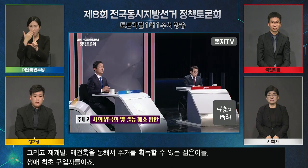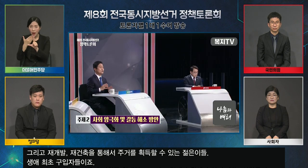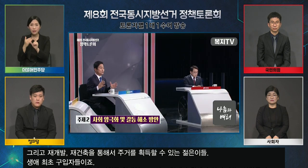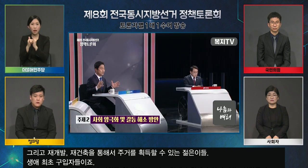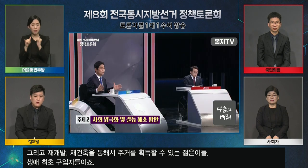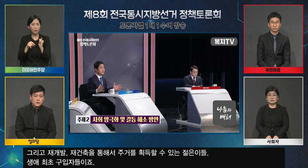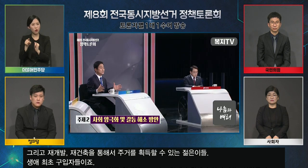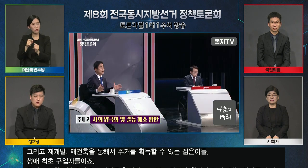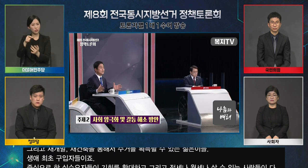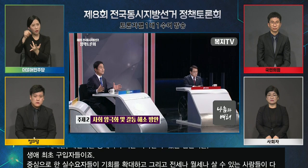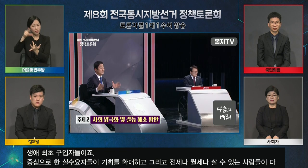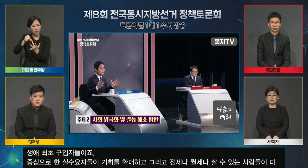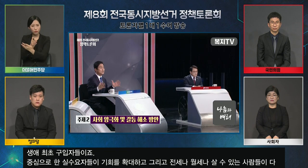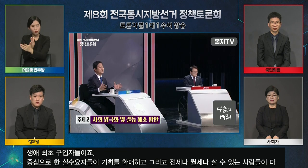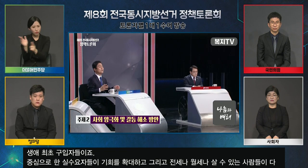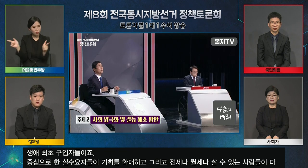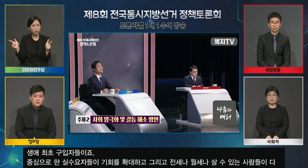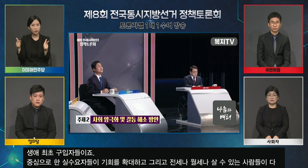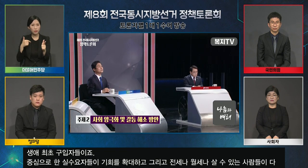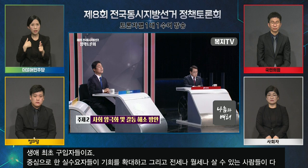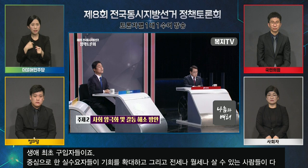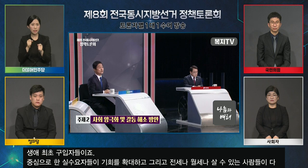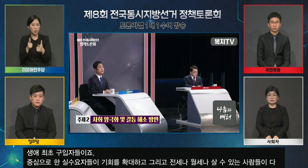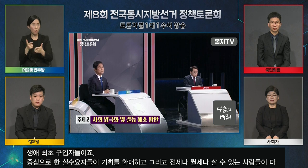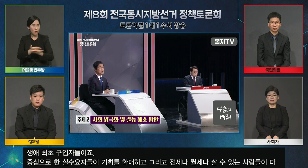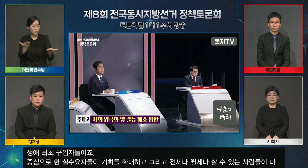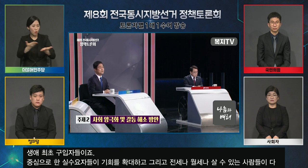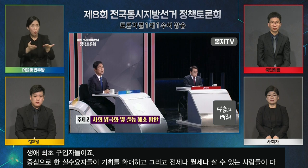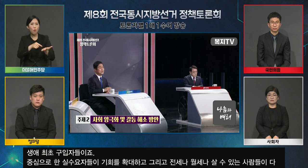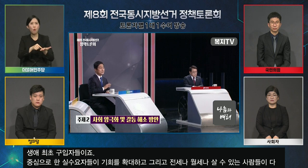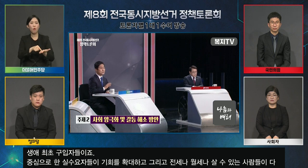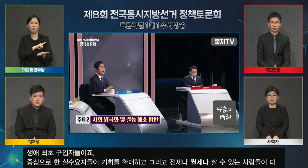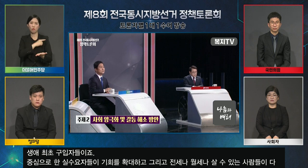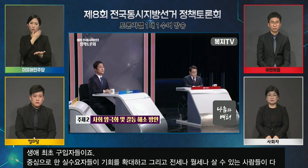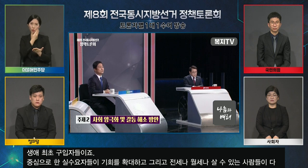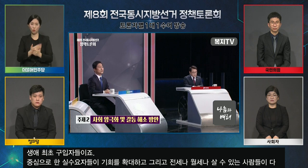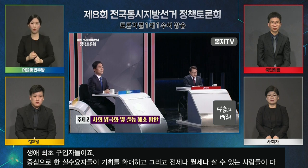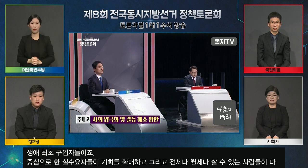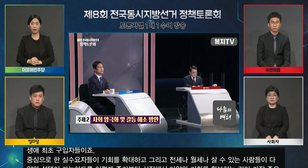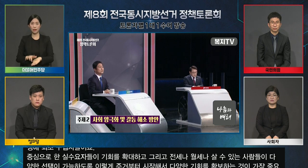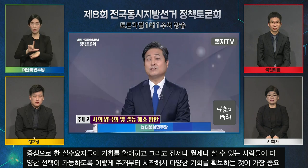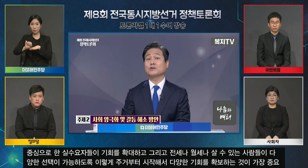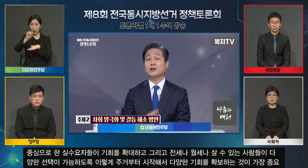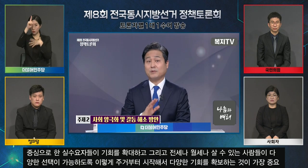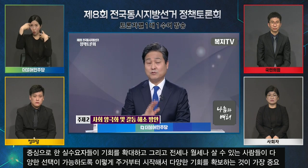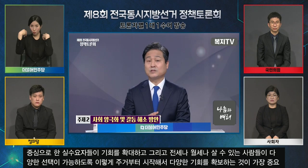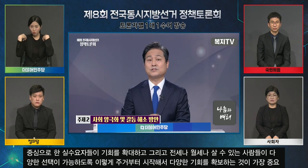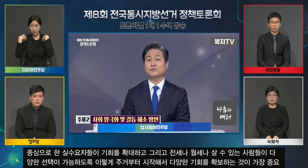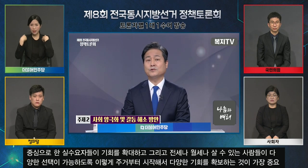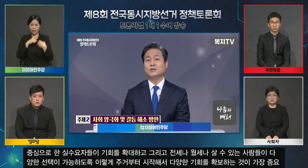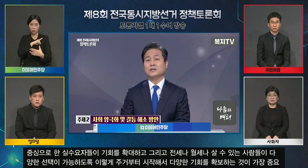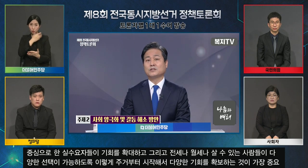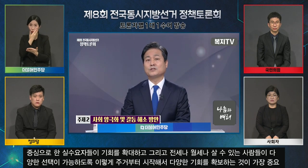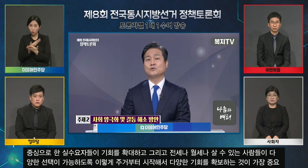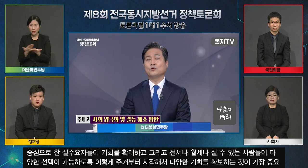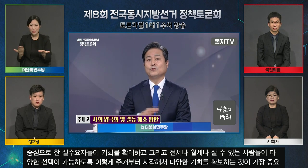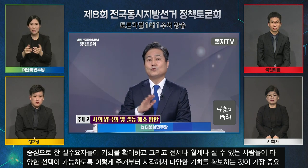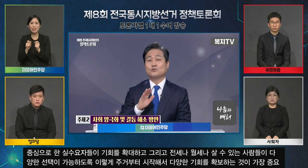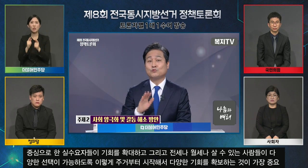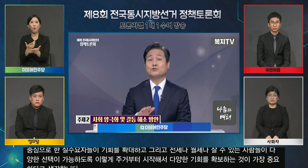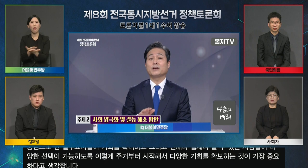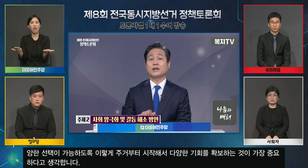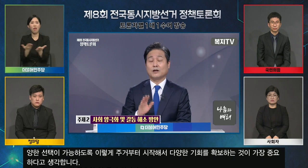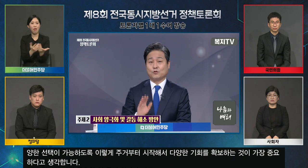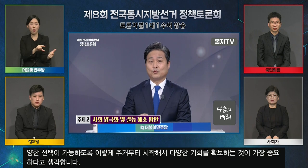주거부터 시작해서 다양한 기회를 확보하는 것이 가장 중요하다고 생각합니다. 지방정부의 가장 중요한 일 중에 하나가 바로 그것이고요. 그리고